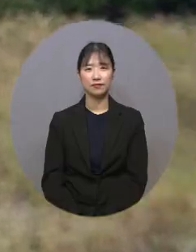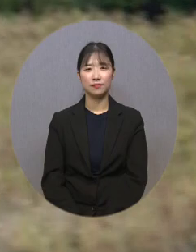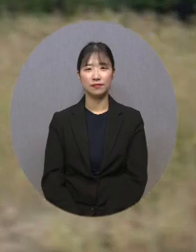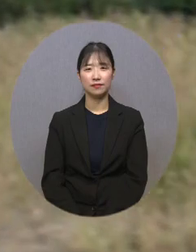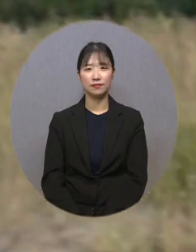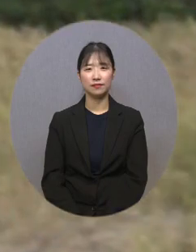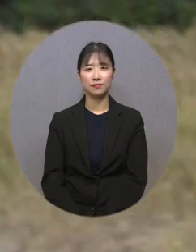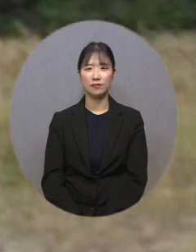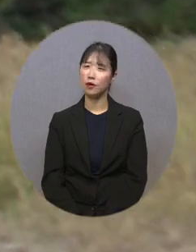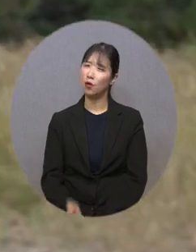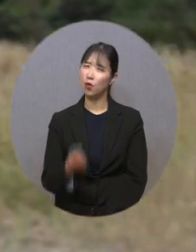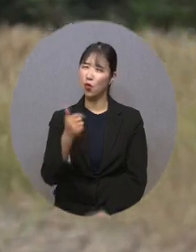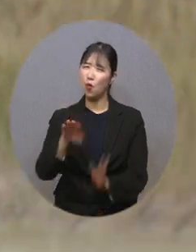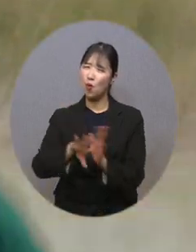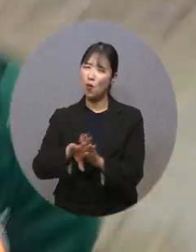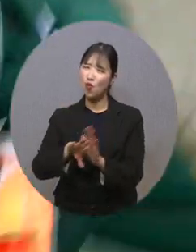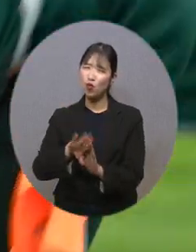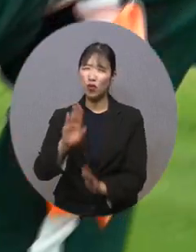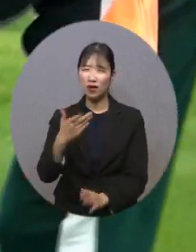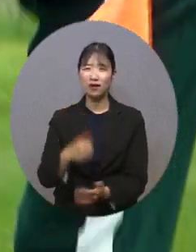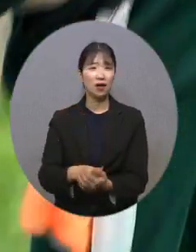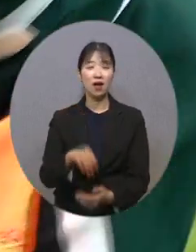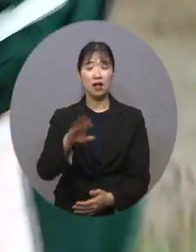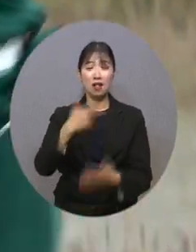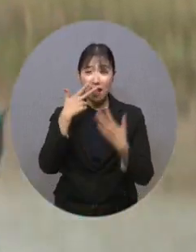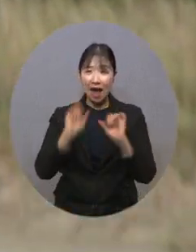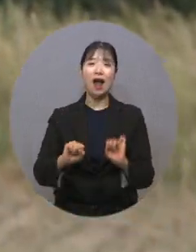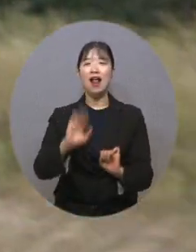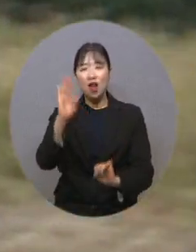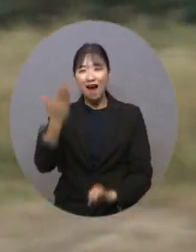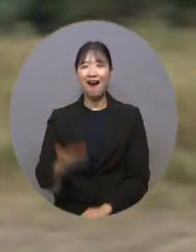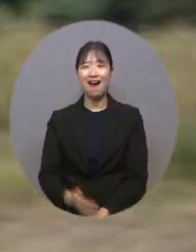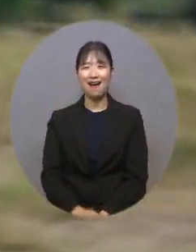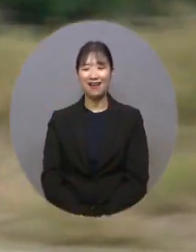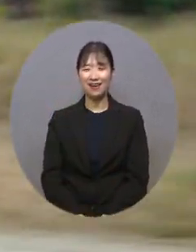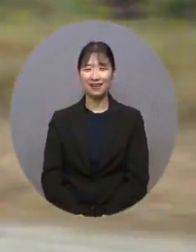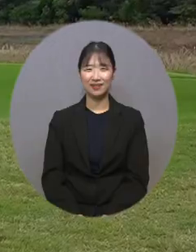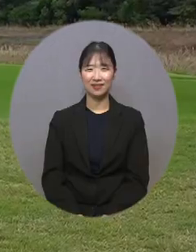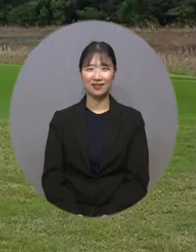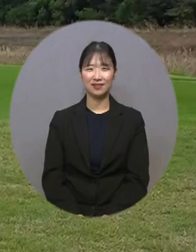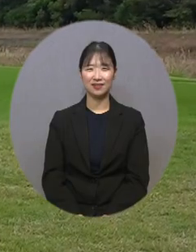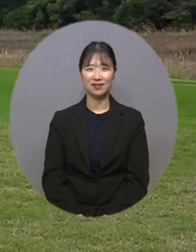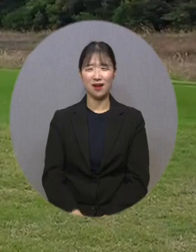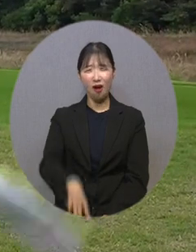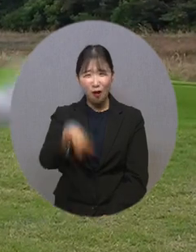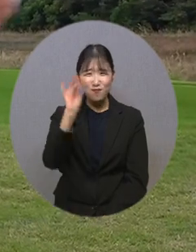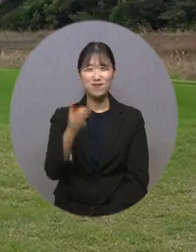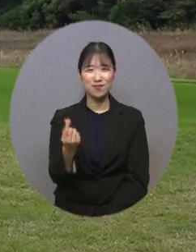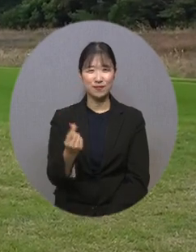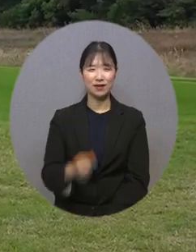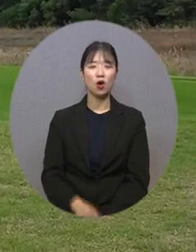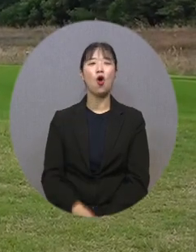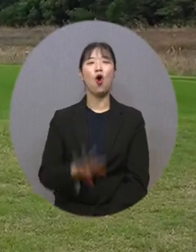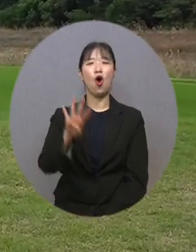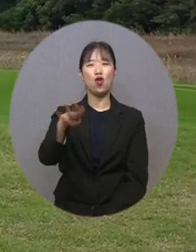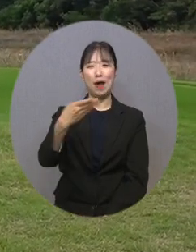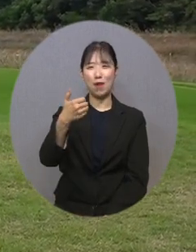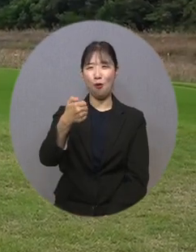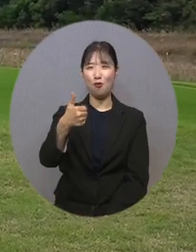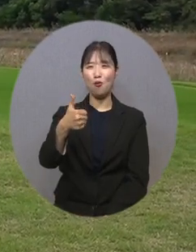아, 이거 왼쪽으로 갔죠? 넘어갈 수 있어요? 아니, 살았어요, 살았어요, 형. 처음으로 살았어. 축하해요. 455번!